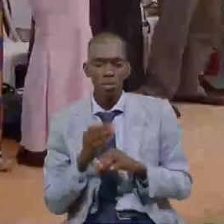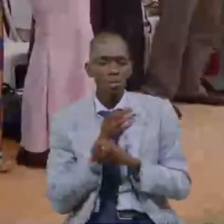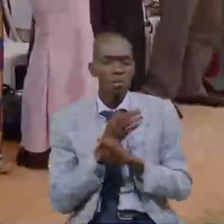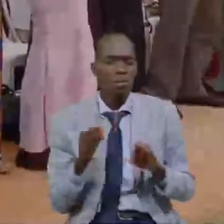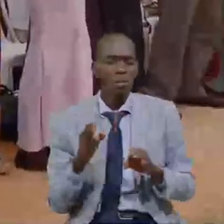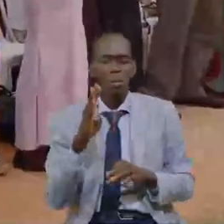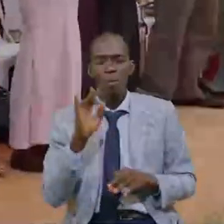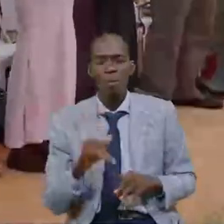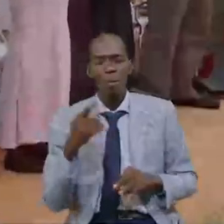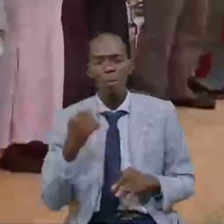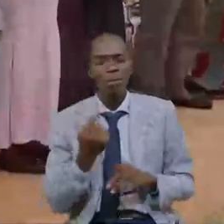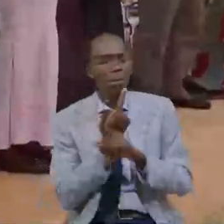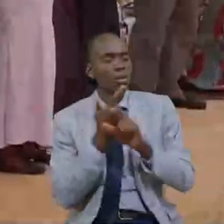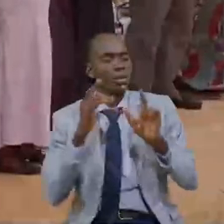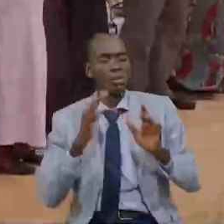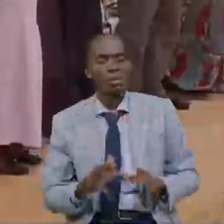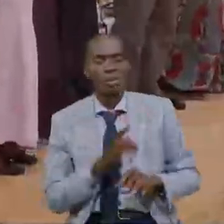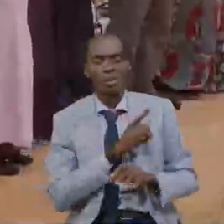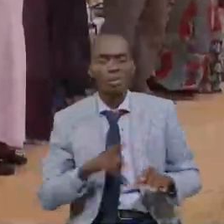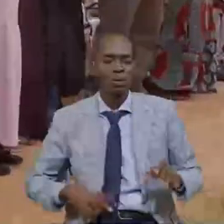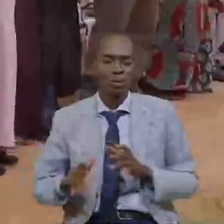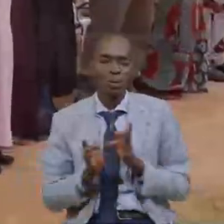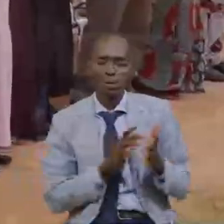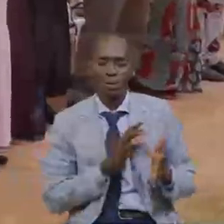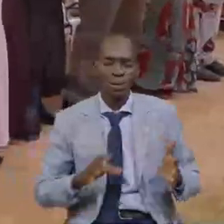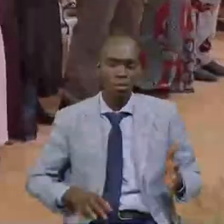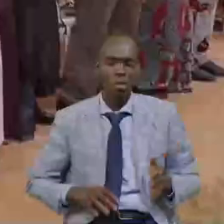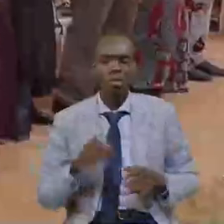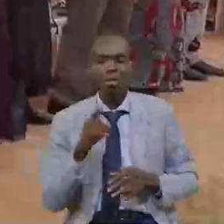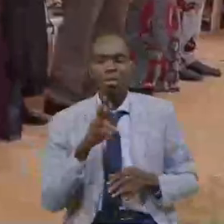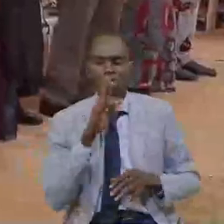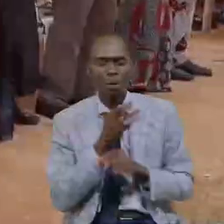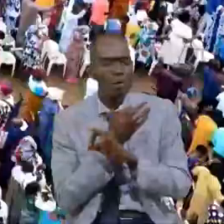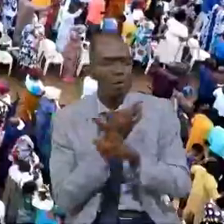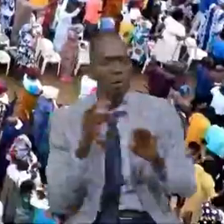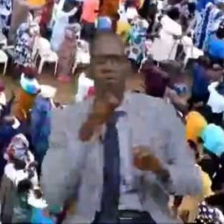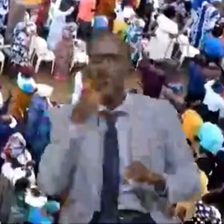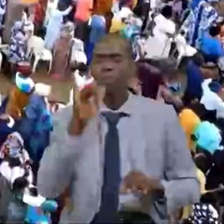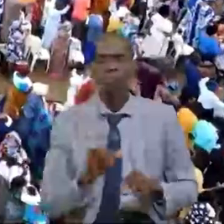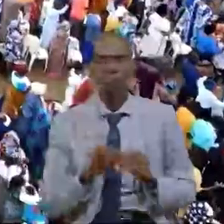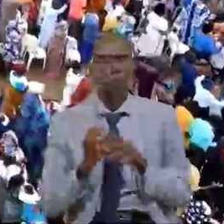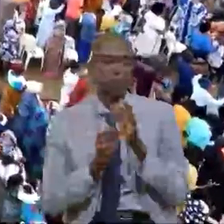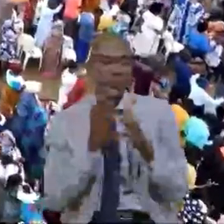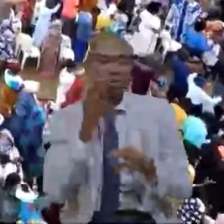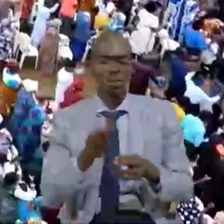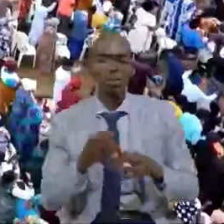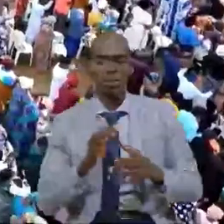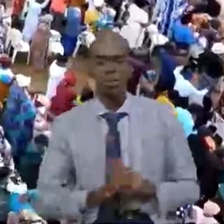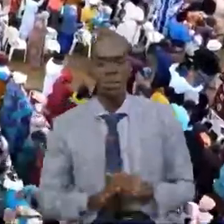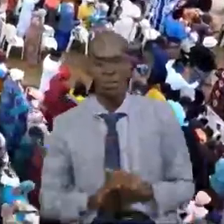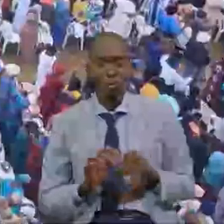Affranchi par le libérateur, le Seigneur Jésus-Christ, tu es libre au nom de